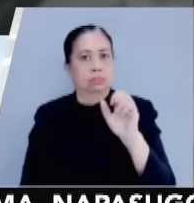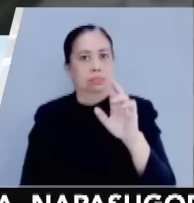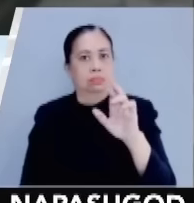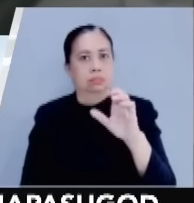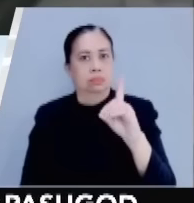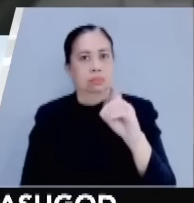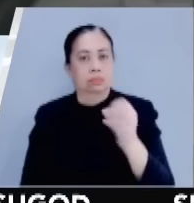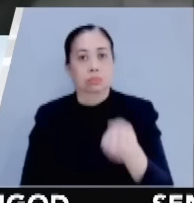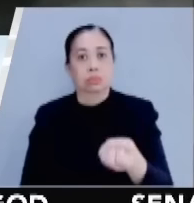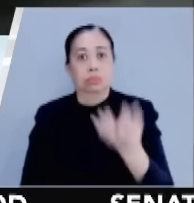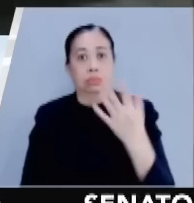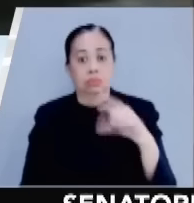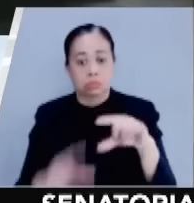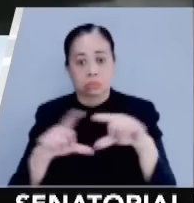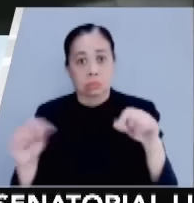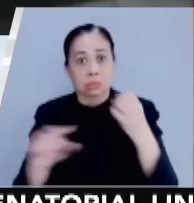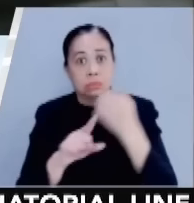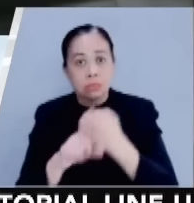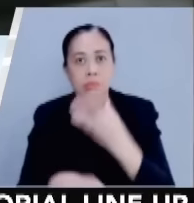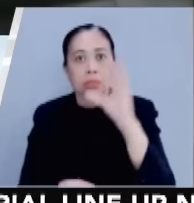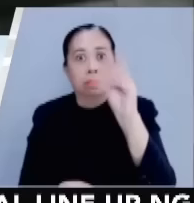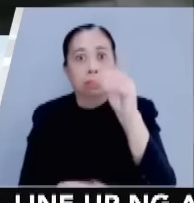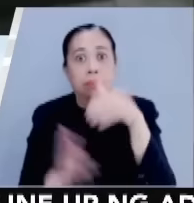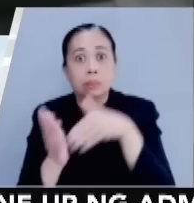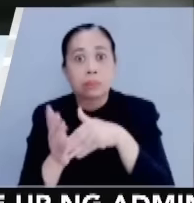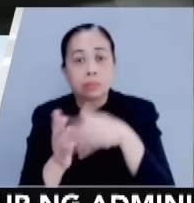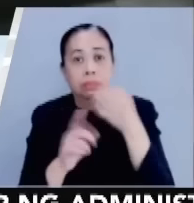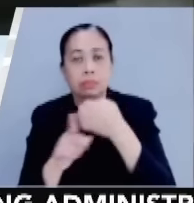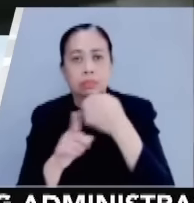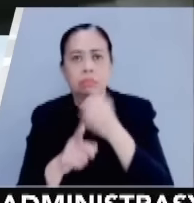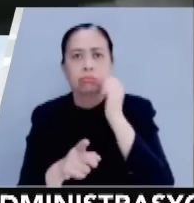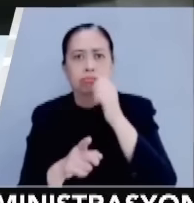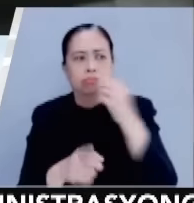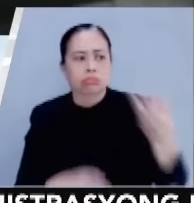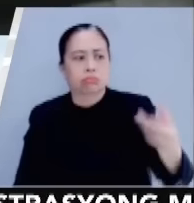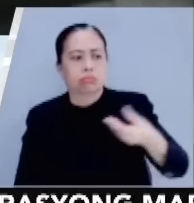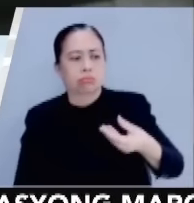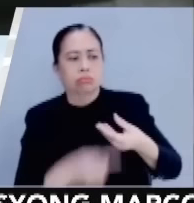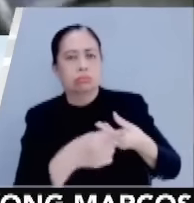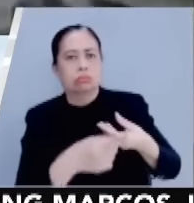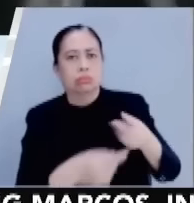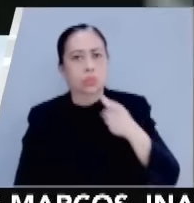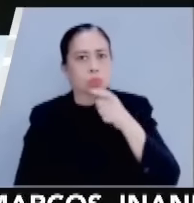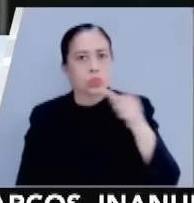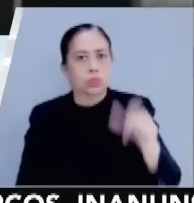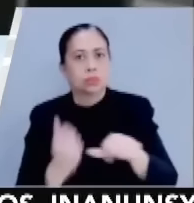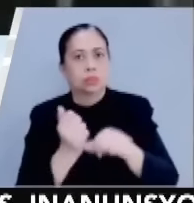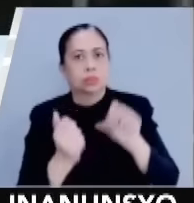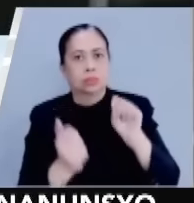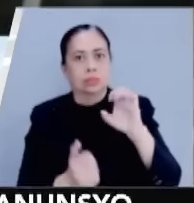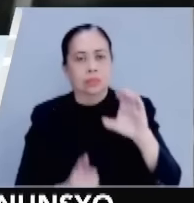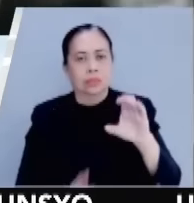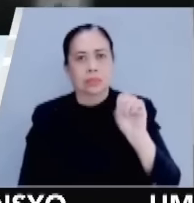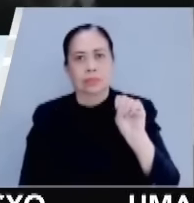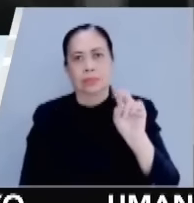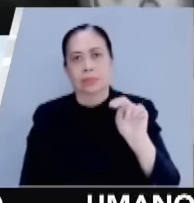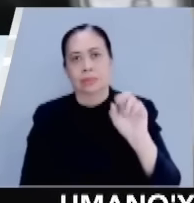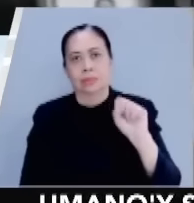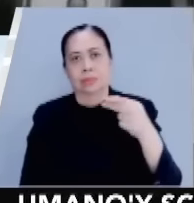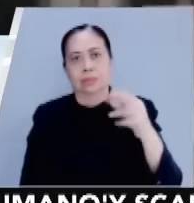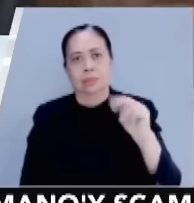tig 50,000 pesos kada envelope. Madalas daw ang nag-aabot sa kanya ng envelope ay si Assistant Secretary Sunshine M. Pajarda. At ang